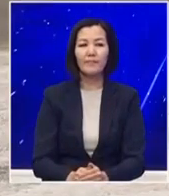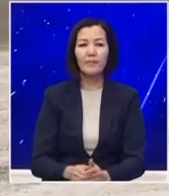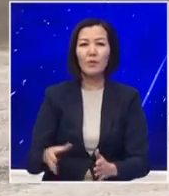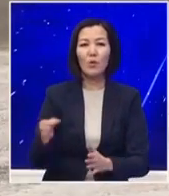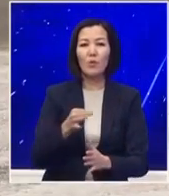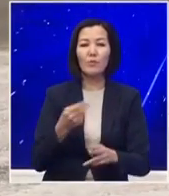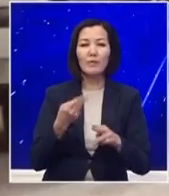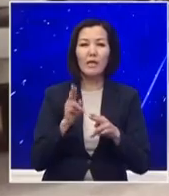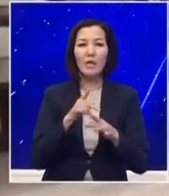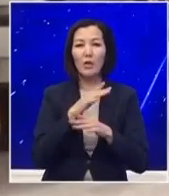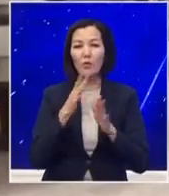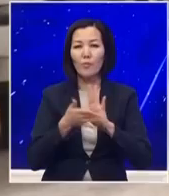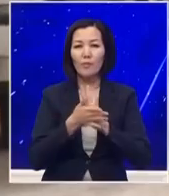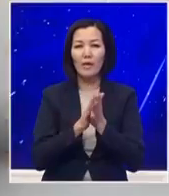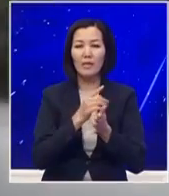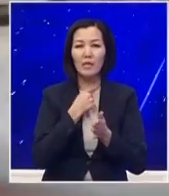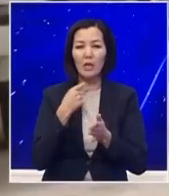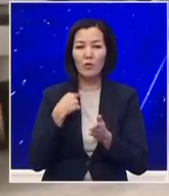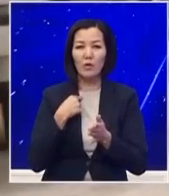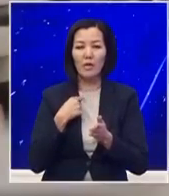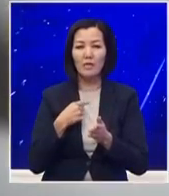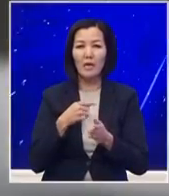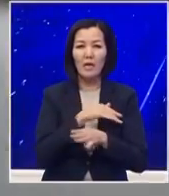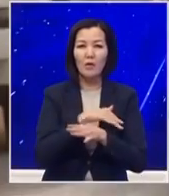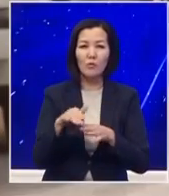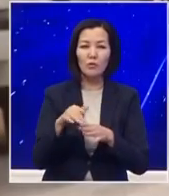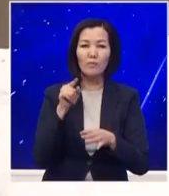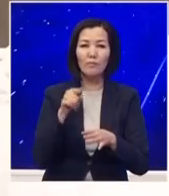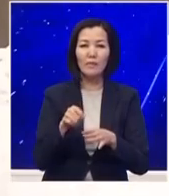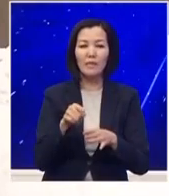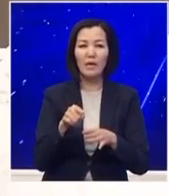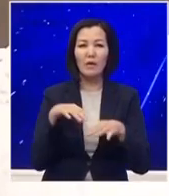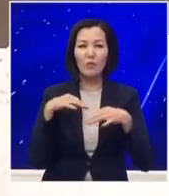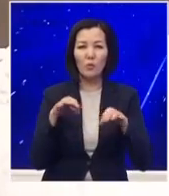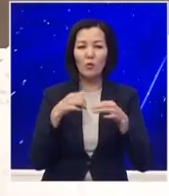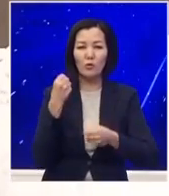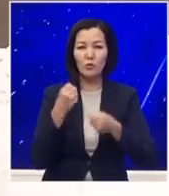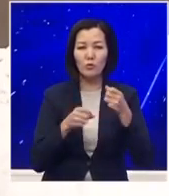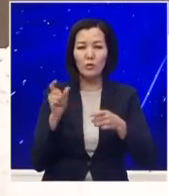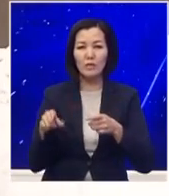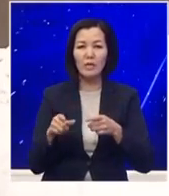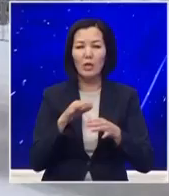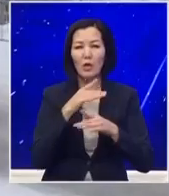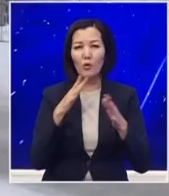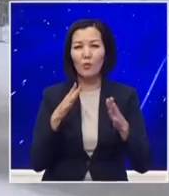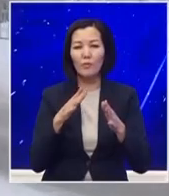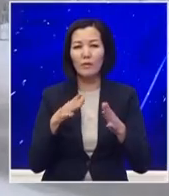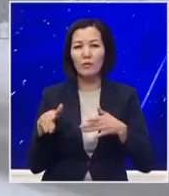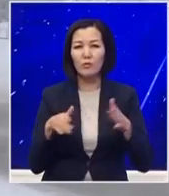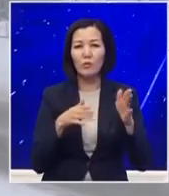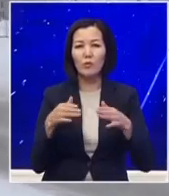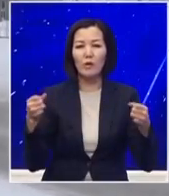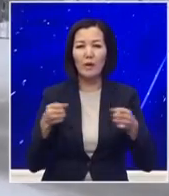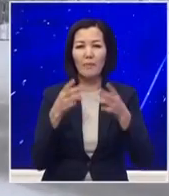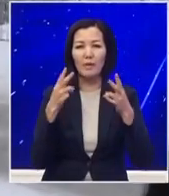Облыста ең көп көлік қозғалысы Талдықорғанда. Қала көшелерінде күн сайын мыңдаған көлік қатынайды. Автокөліктердің көптігі жол қозғалысында